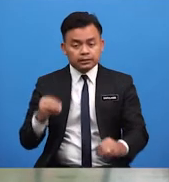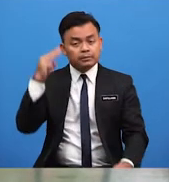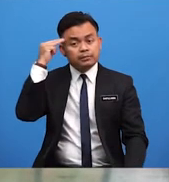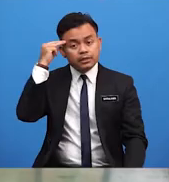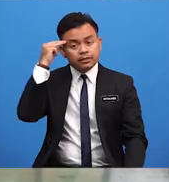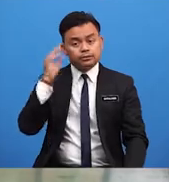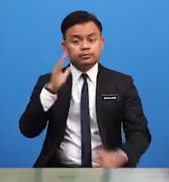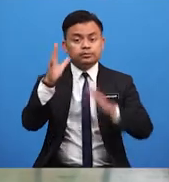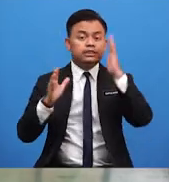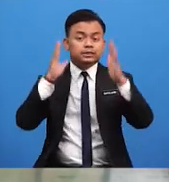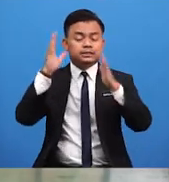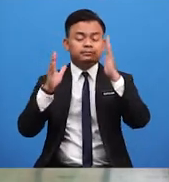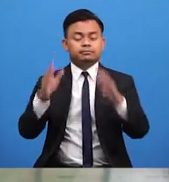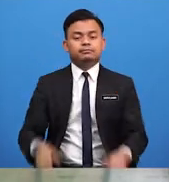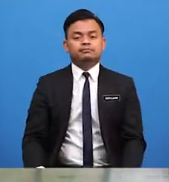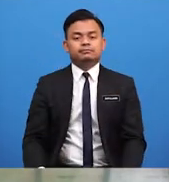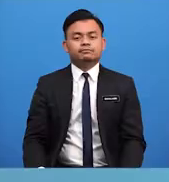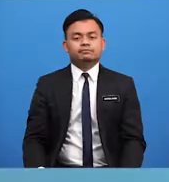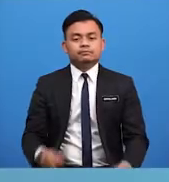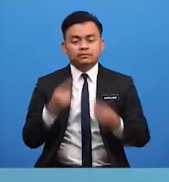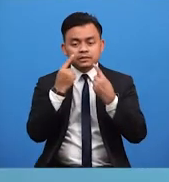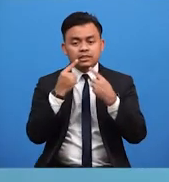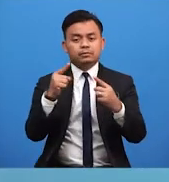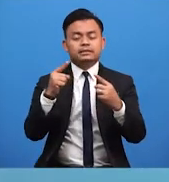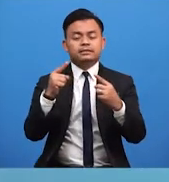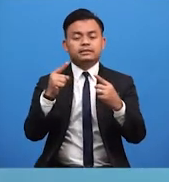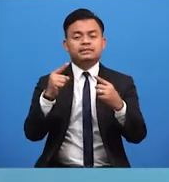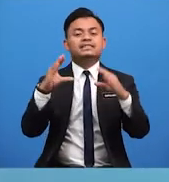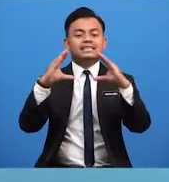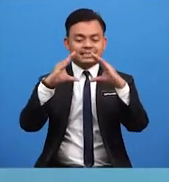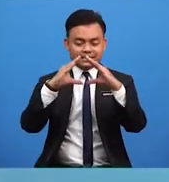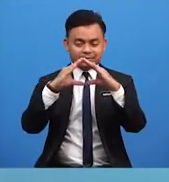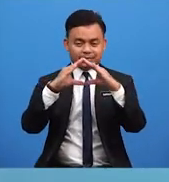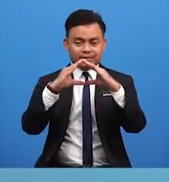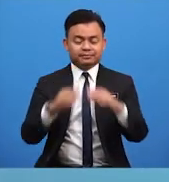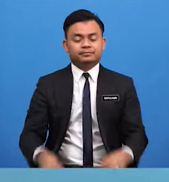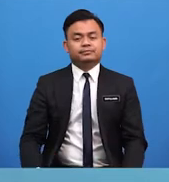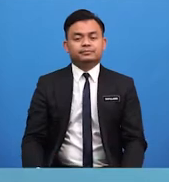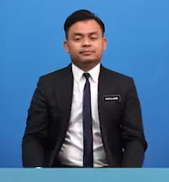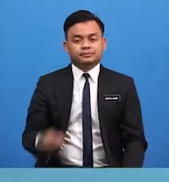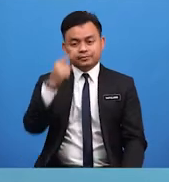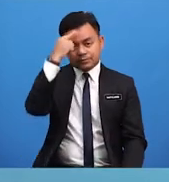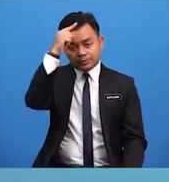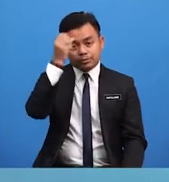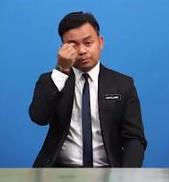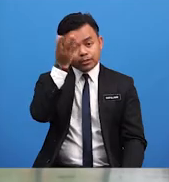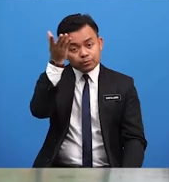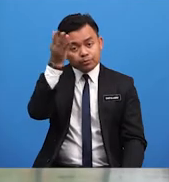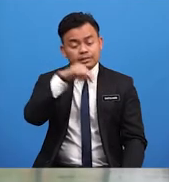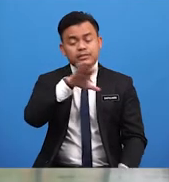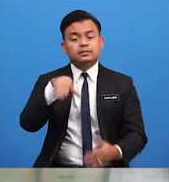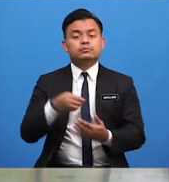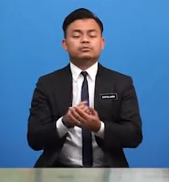Ya, betul. Jawapannya adalah nasi lemak. Untuk pengetahuan murid-murid,